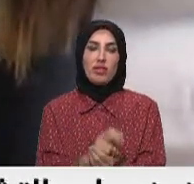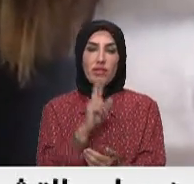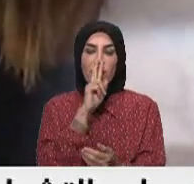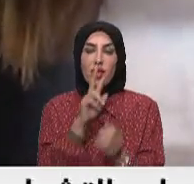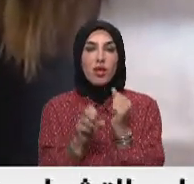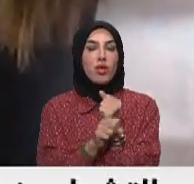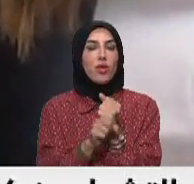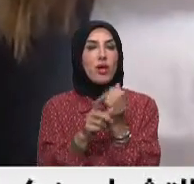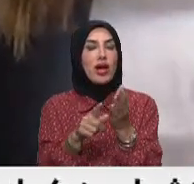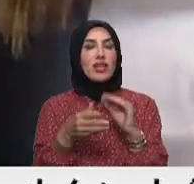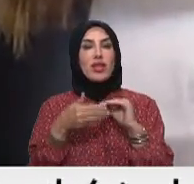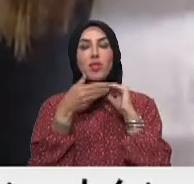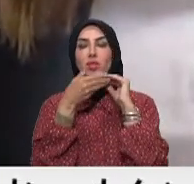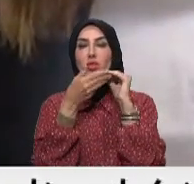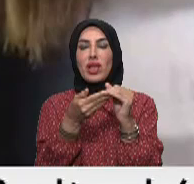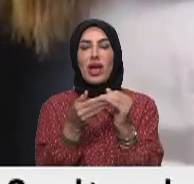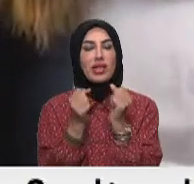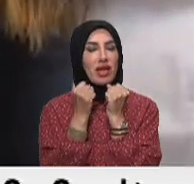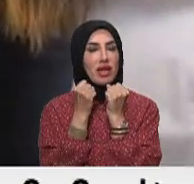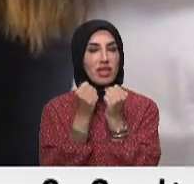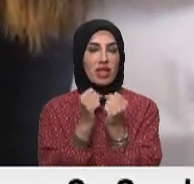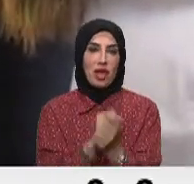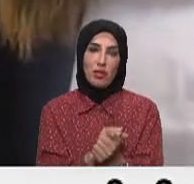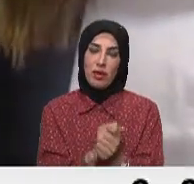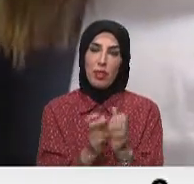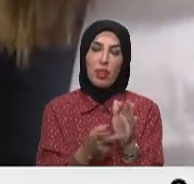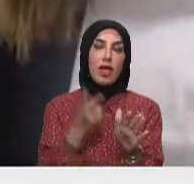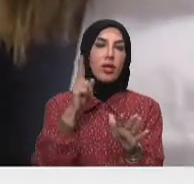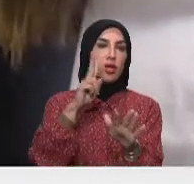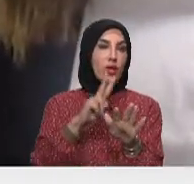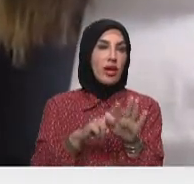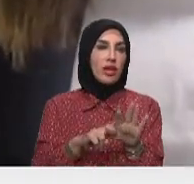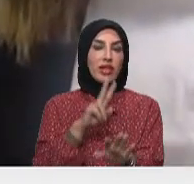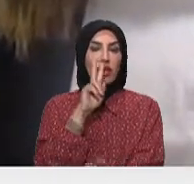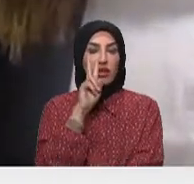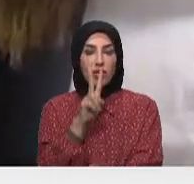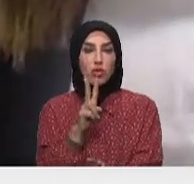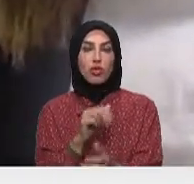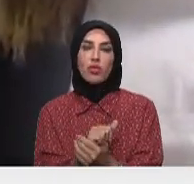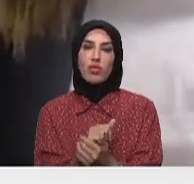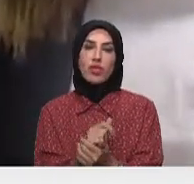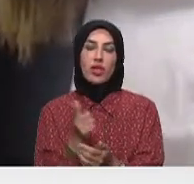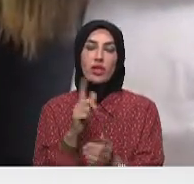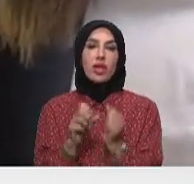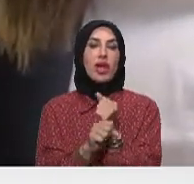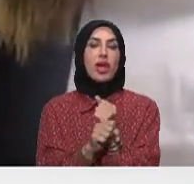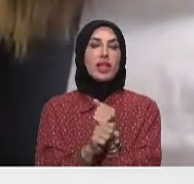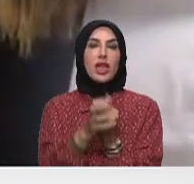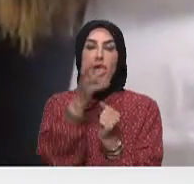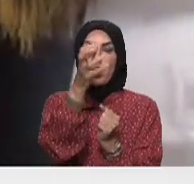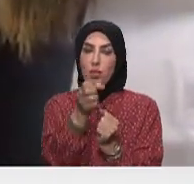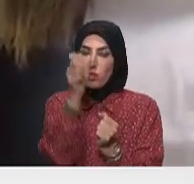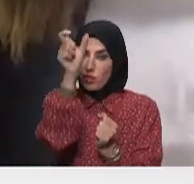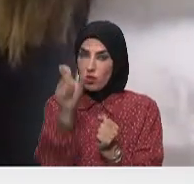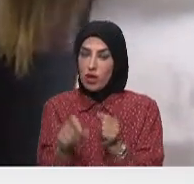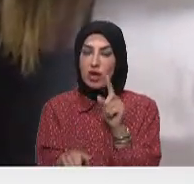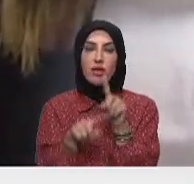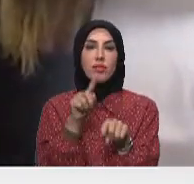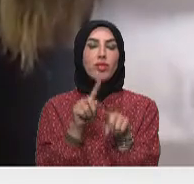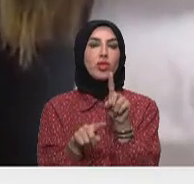لتصل لهم هذه الإنذارات. وهناك بالفعل بحسب أيضا المحافظ مشكلة